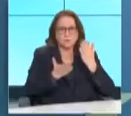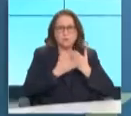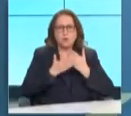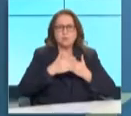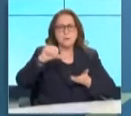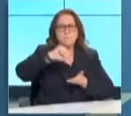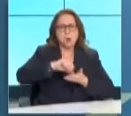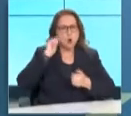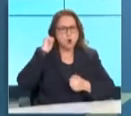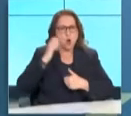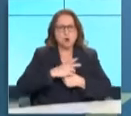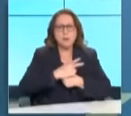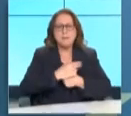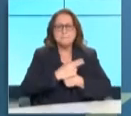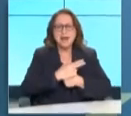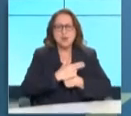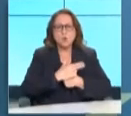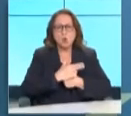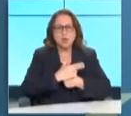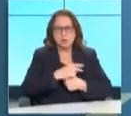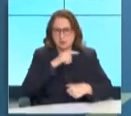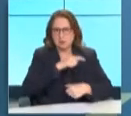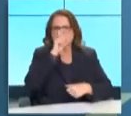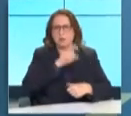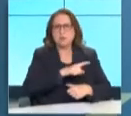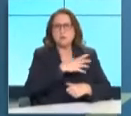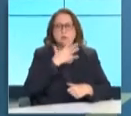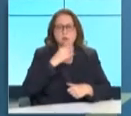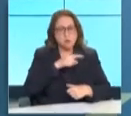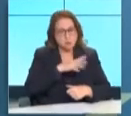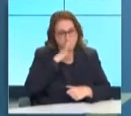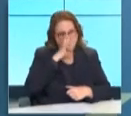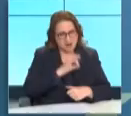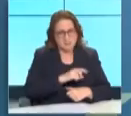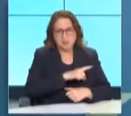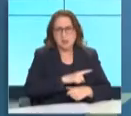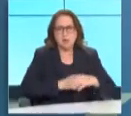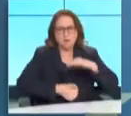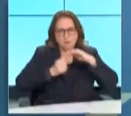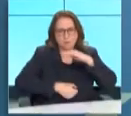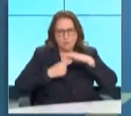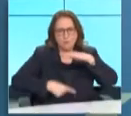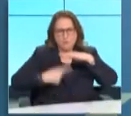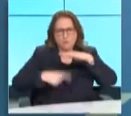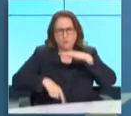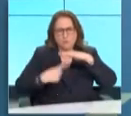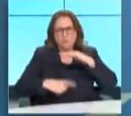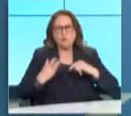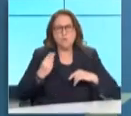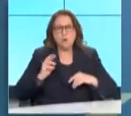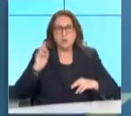μια πρωτοφανή ρωσική επίθεση, η οποία δυστυχώς δεν κάνει καμία διάκριση μεταξύ